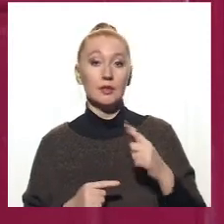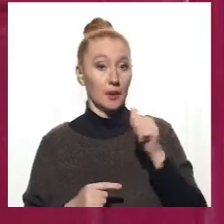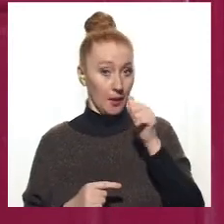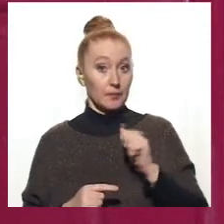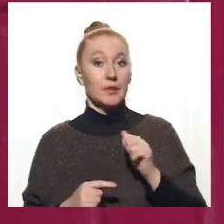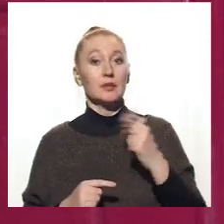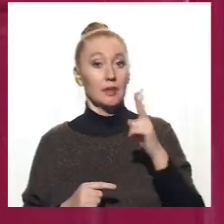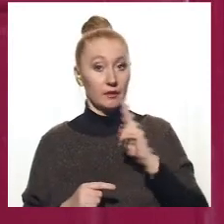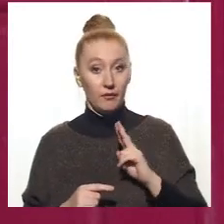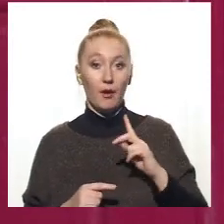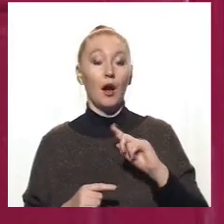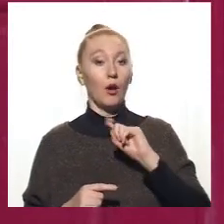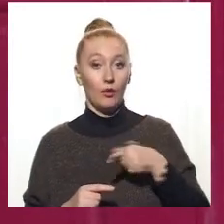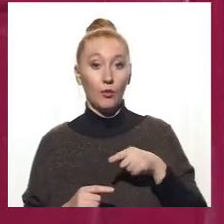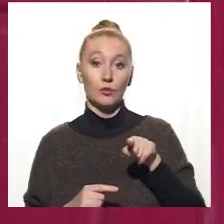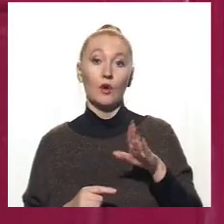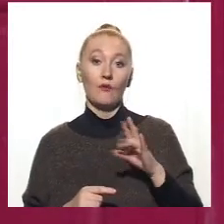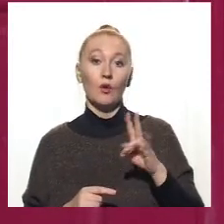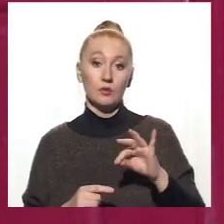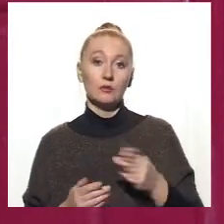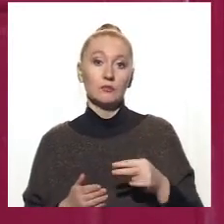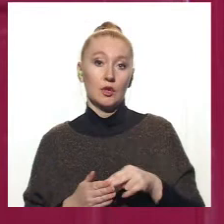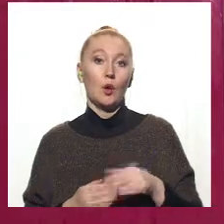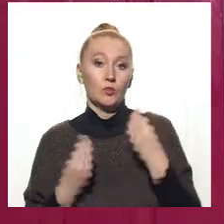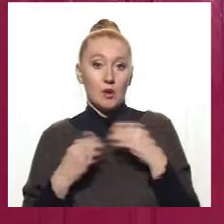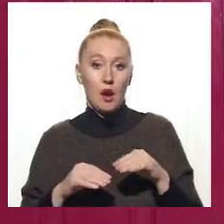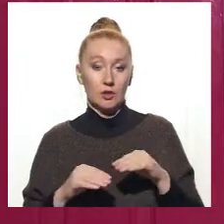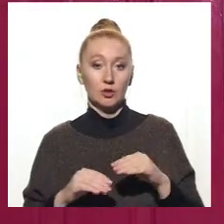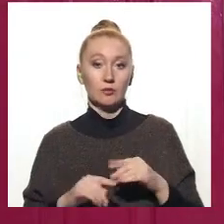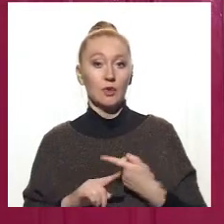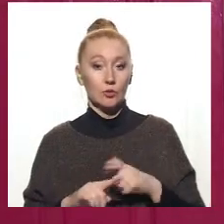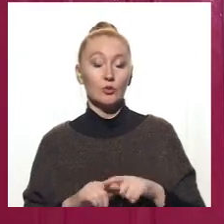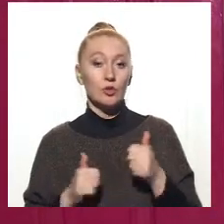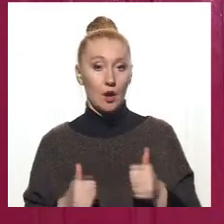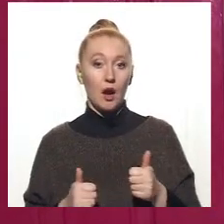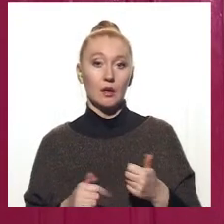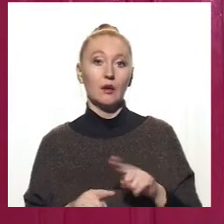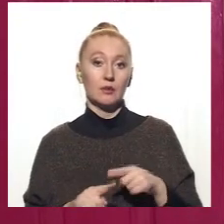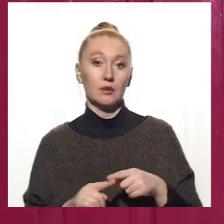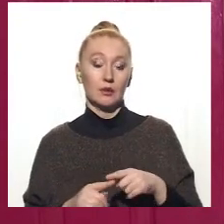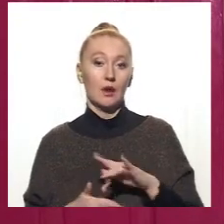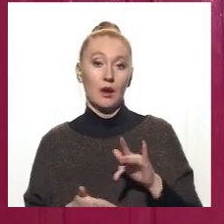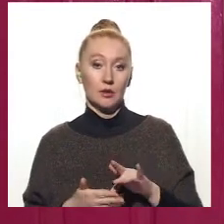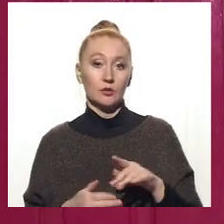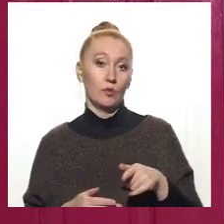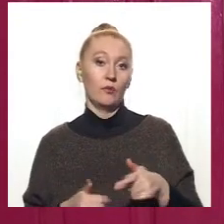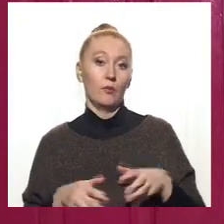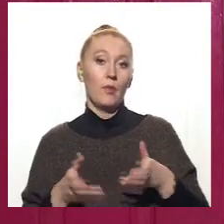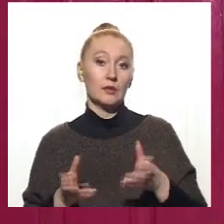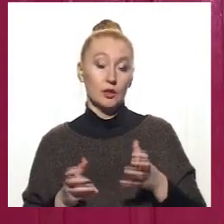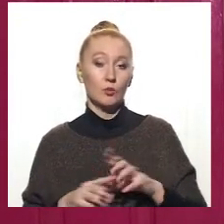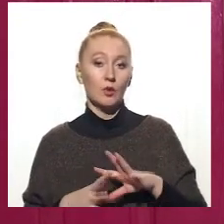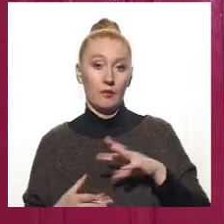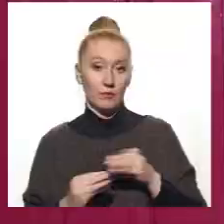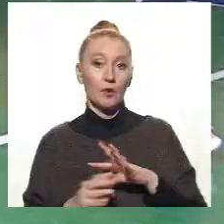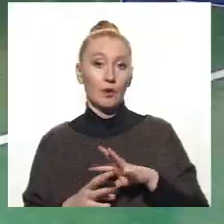2-3 роки, вони стають краще. Це дуже гарно для міського баскетболу, для баскетболу